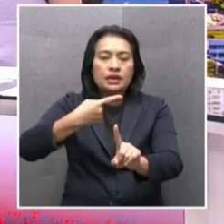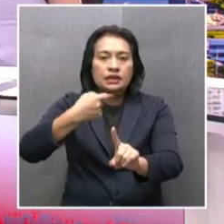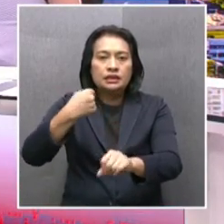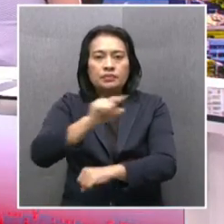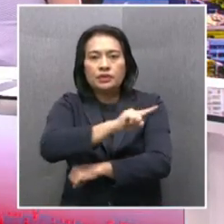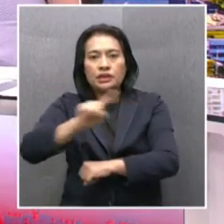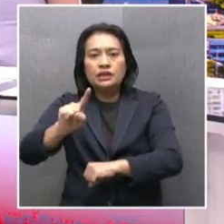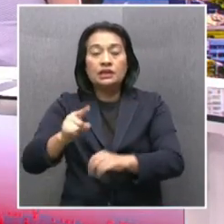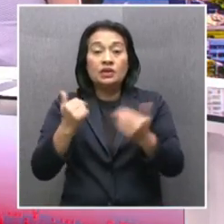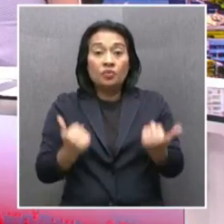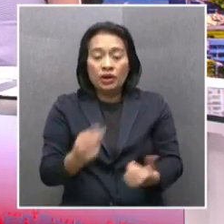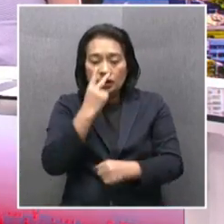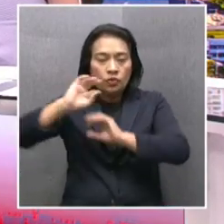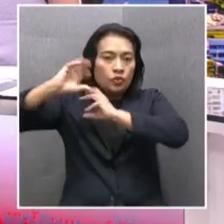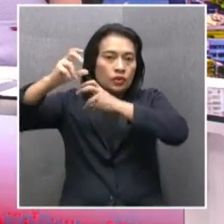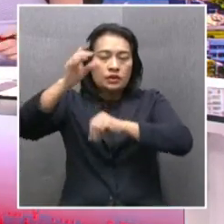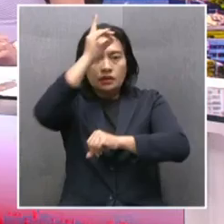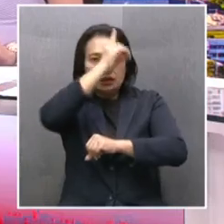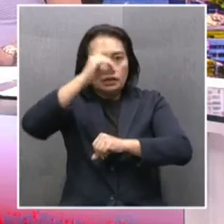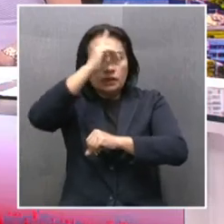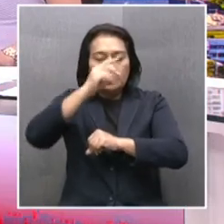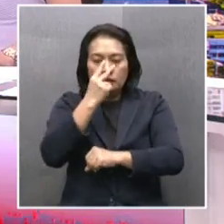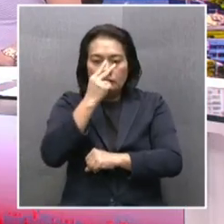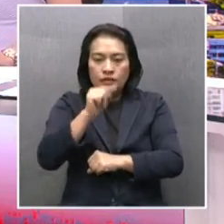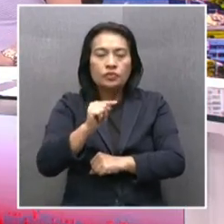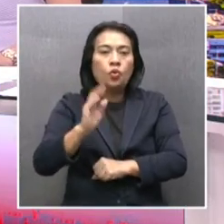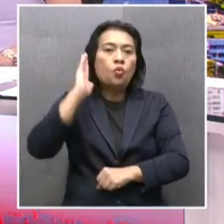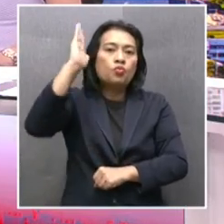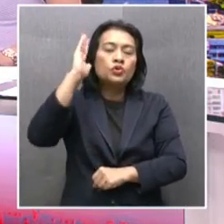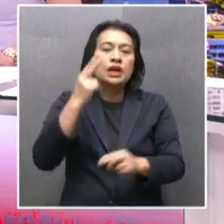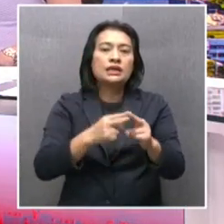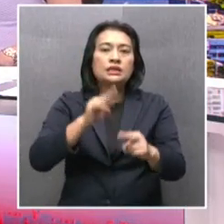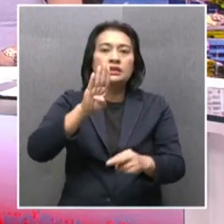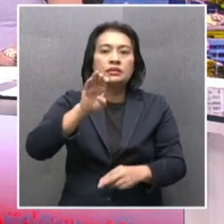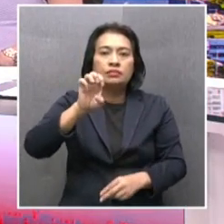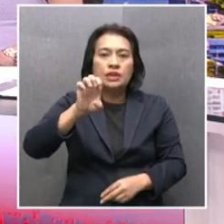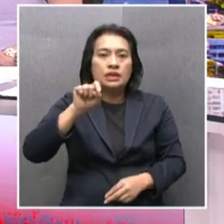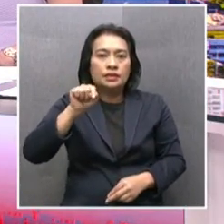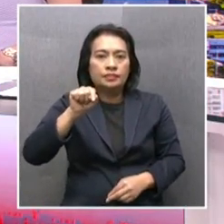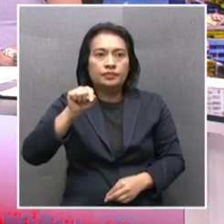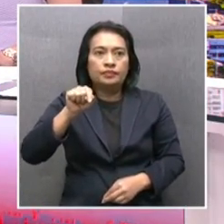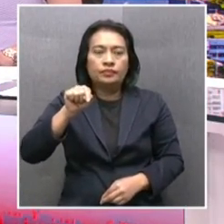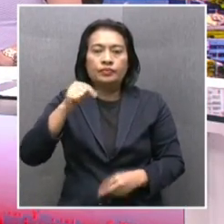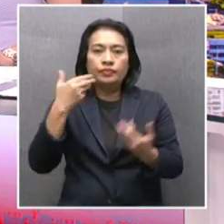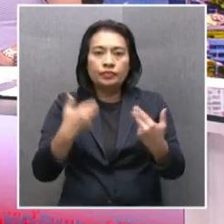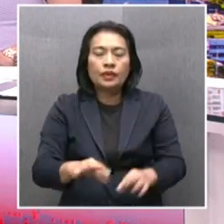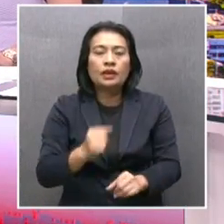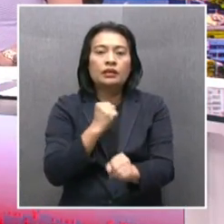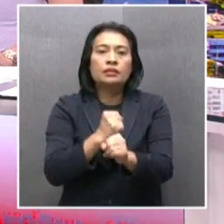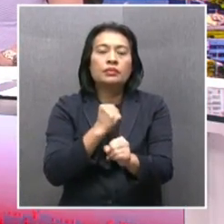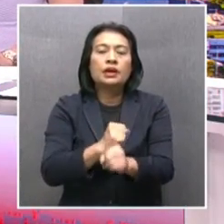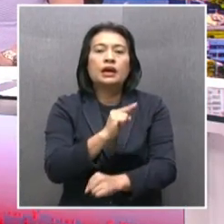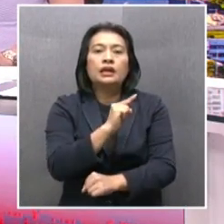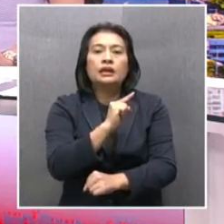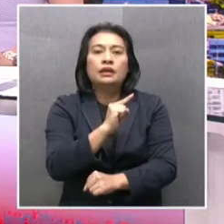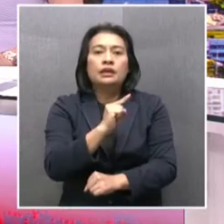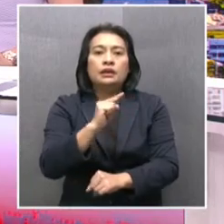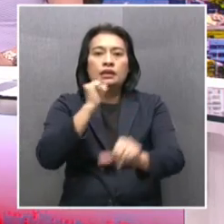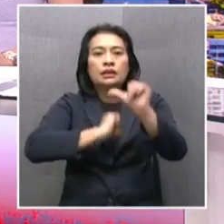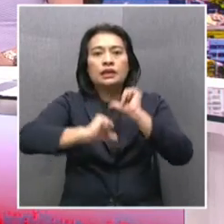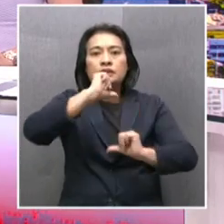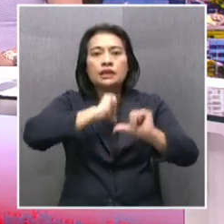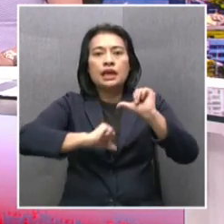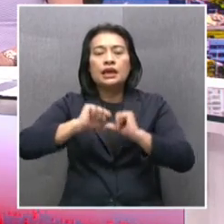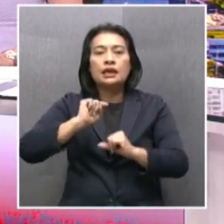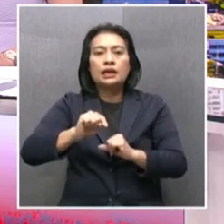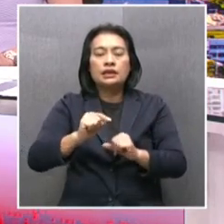ทิงนะคะมีเรื่องราวของนักแสดงหนุ่มหล่อนะคะคุณบี้ทัศภาคนะคะหลังจากที่ไปรับงานแสดงที่จีนนะมีชื่อเสียงมากเลยนะค